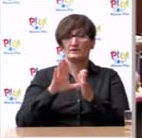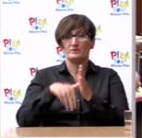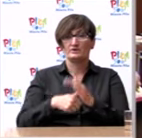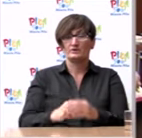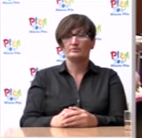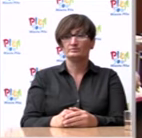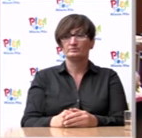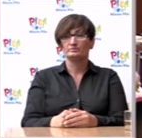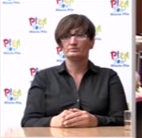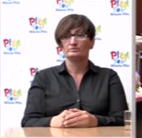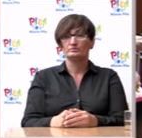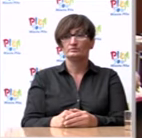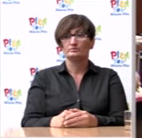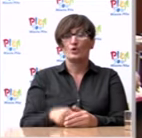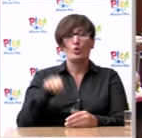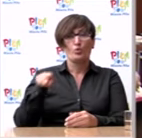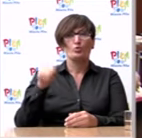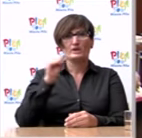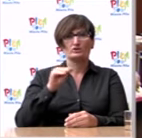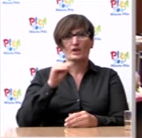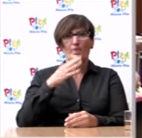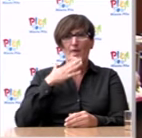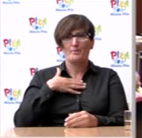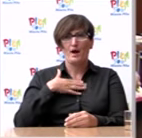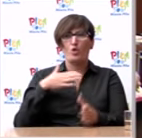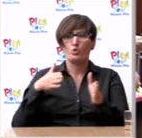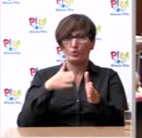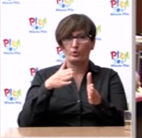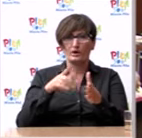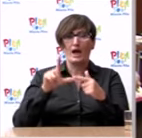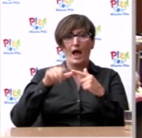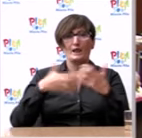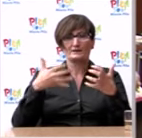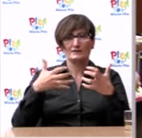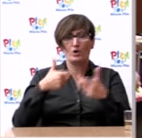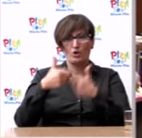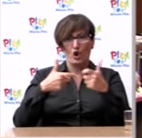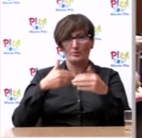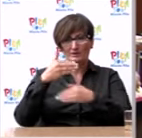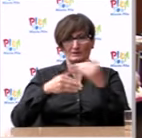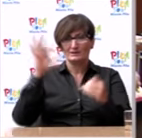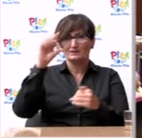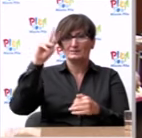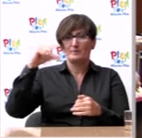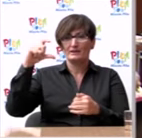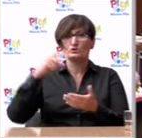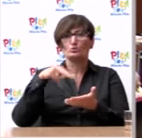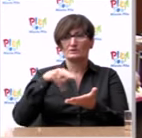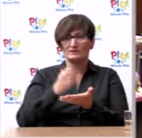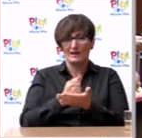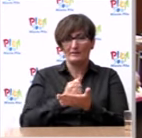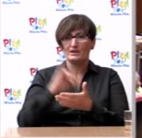Rado, mimo że te drogi jeszcze nie istnieją, ale chcąc je realizować w trybie specustawy, tak tu mu wspominał pan dyrektor Jerzy